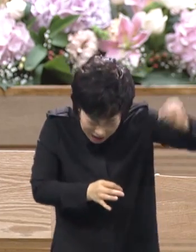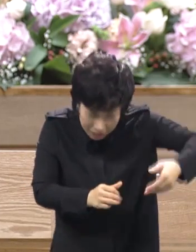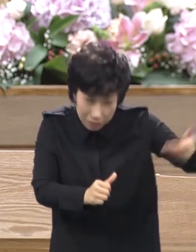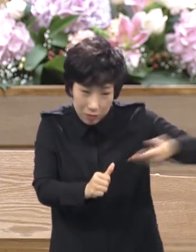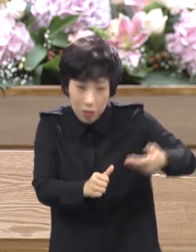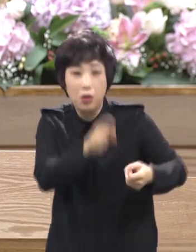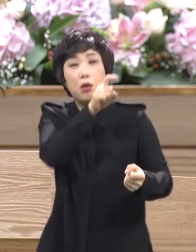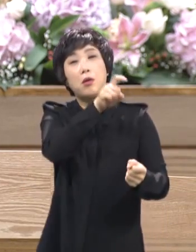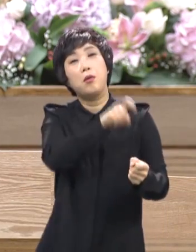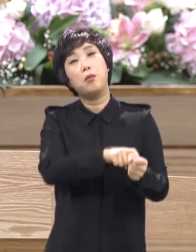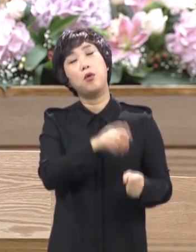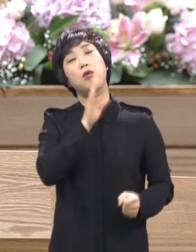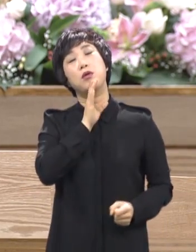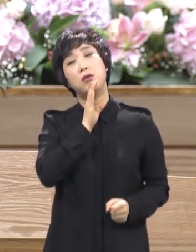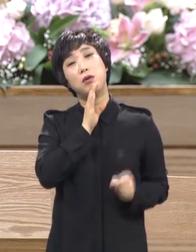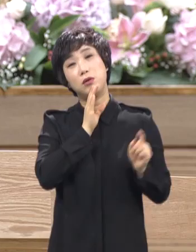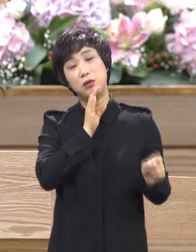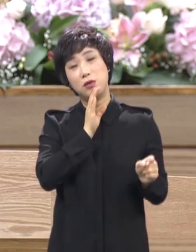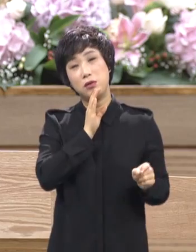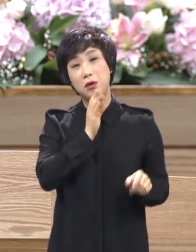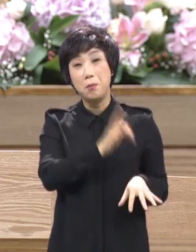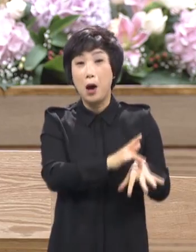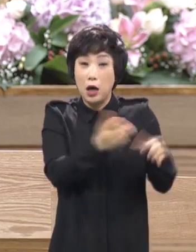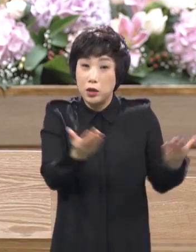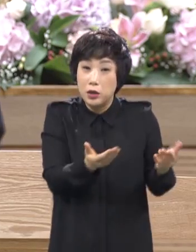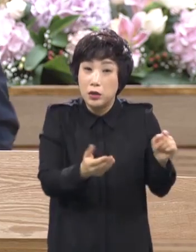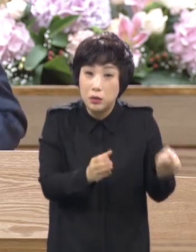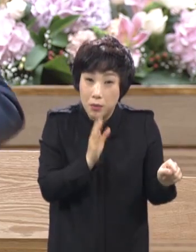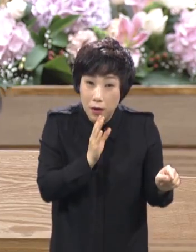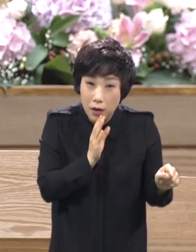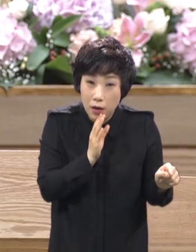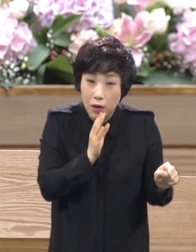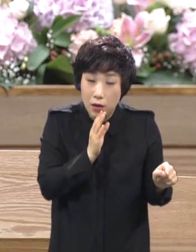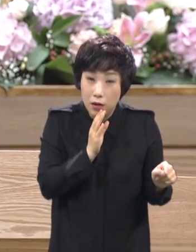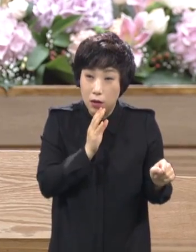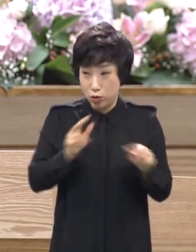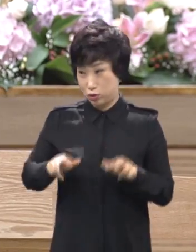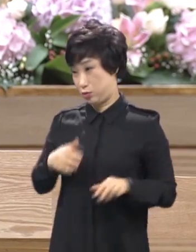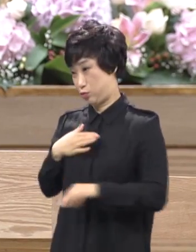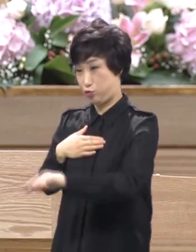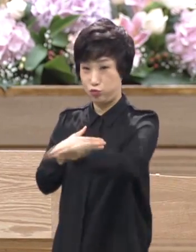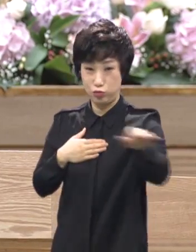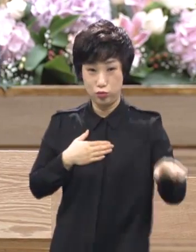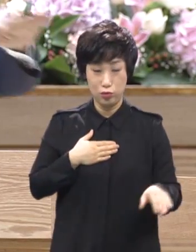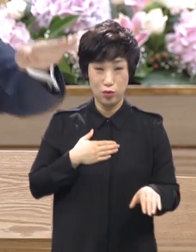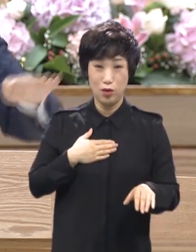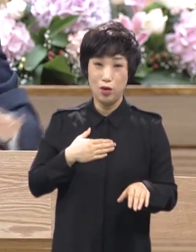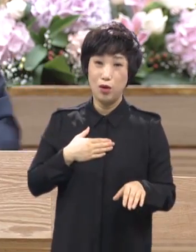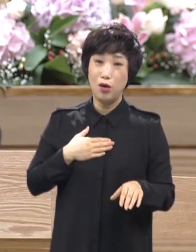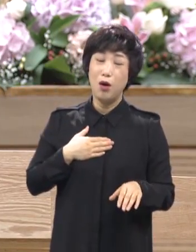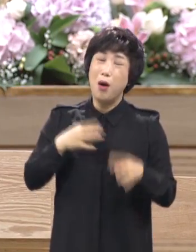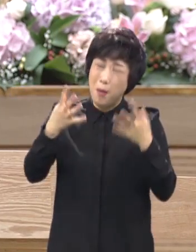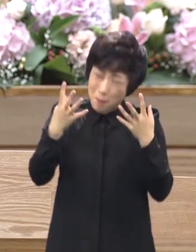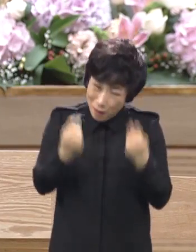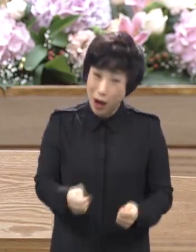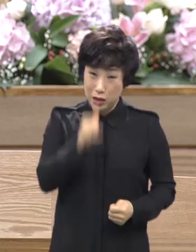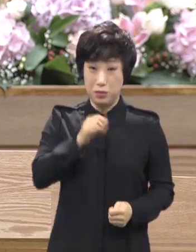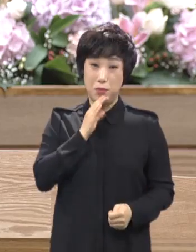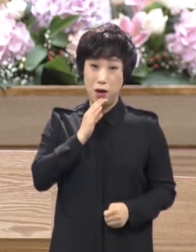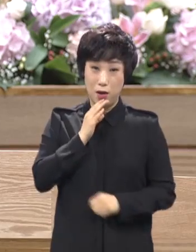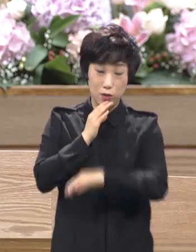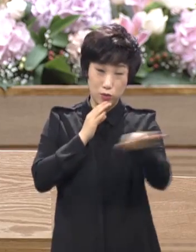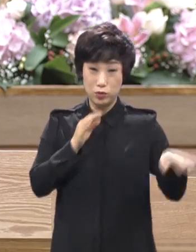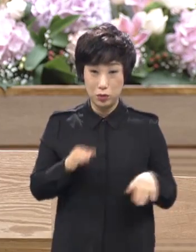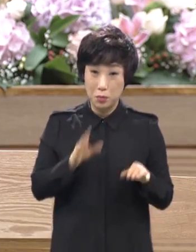영원히 고통을 가하려는 이놈의 수작이 지금도 엄청나게 분주하게